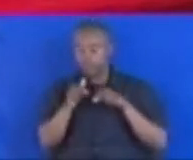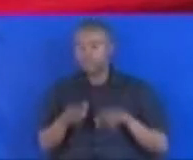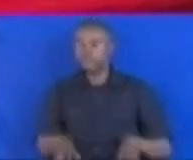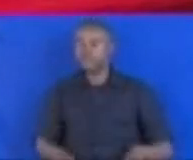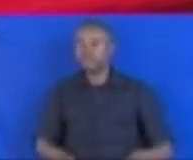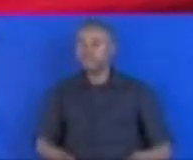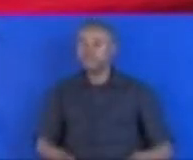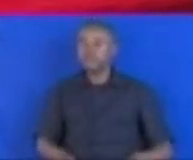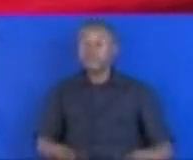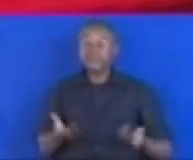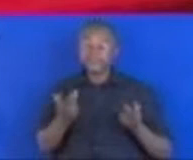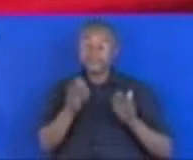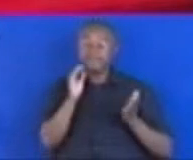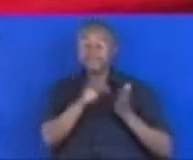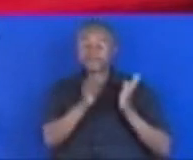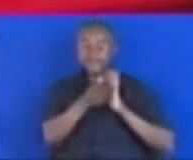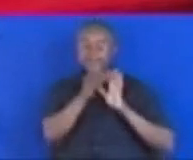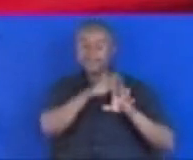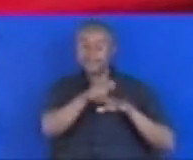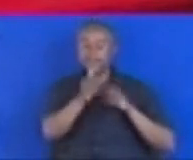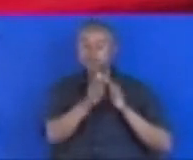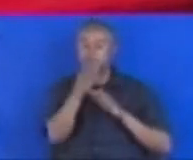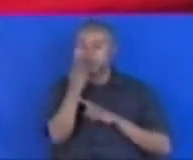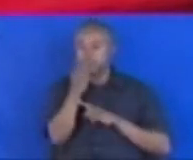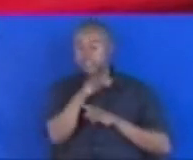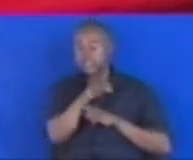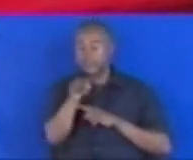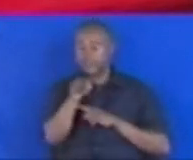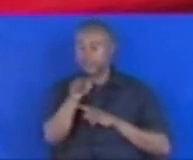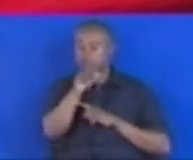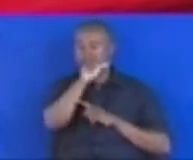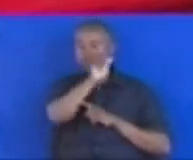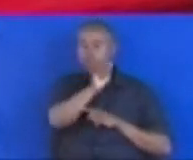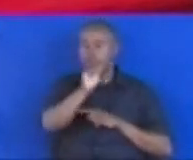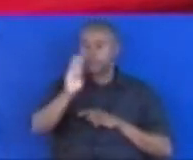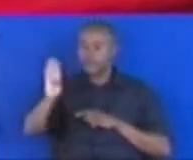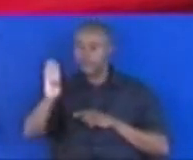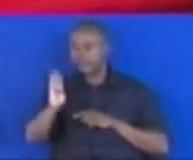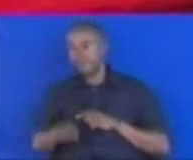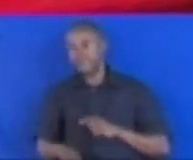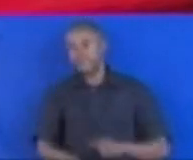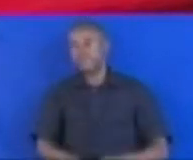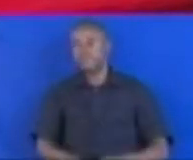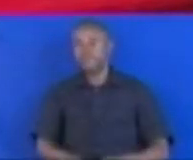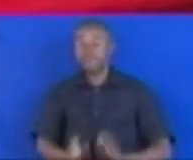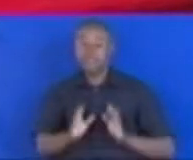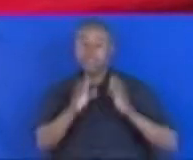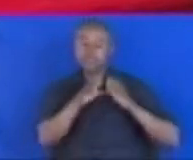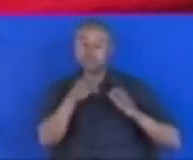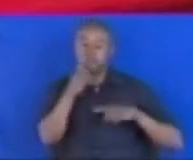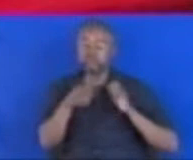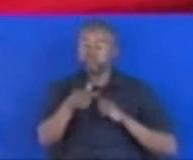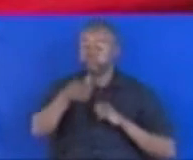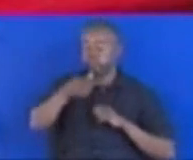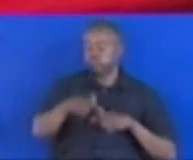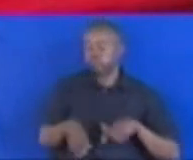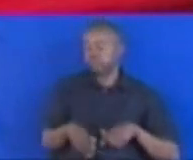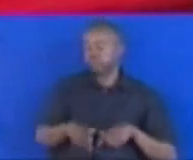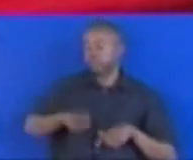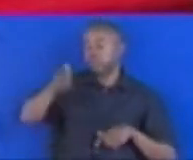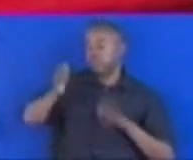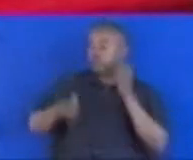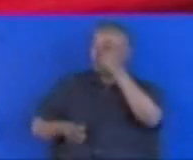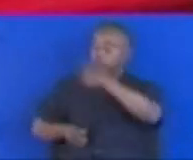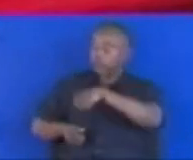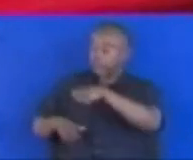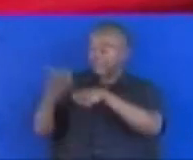2021-2022 kama inavyoonekana kwenye kielelezo namba 11 sehemu A na B kama tulivyokitoa. Kamati inaendelea kuipongeza sana serikali